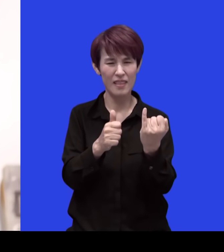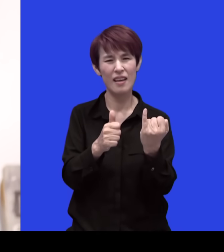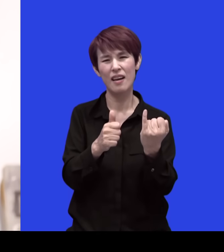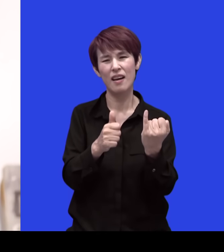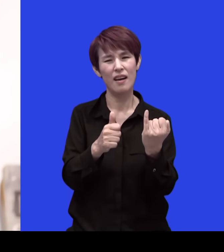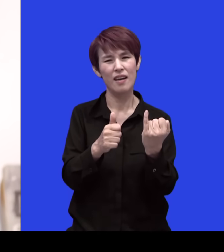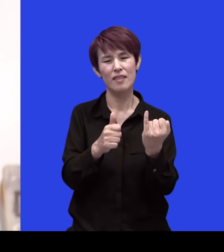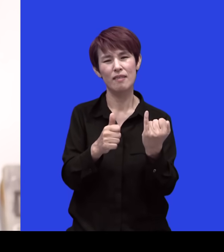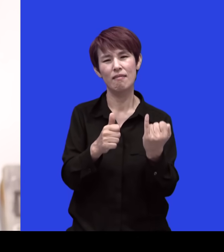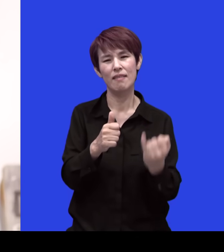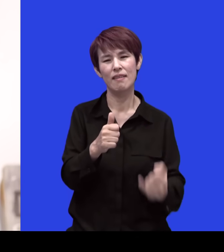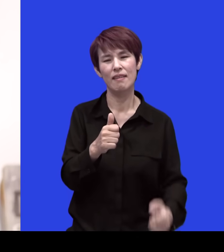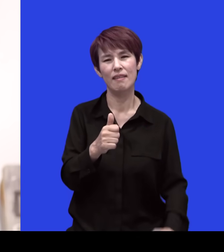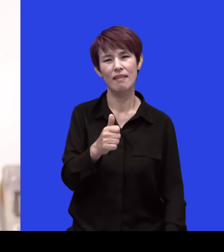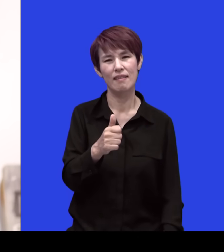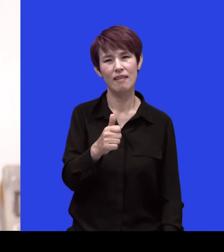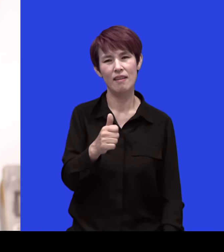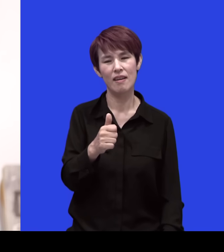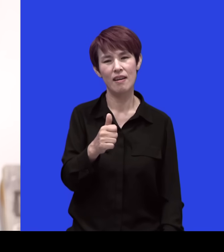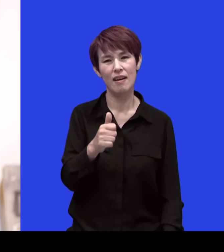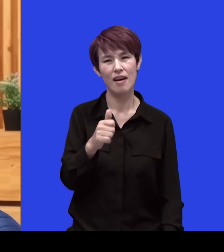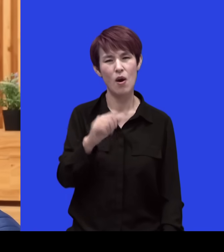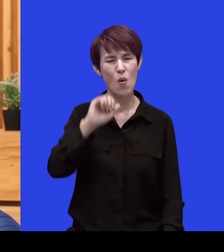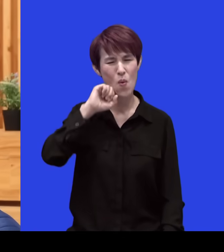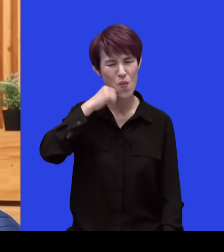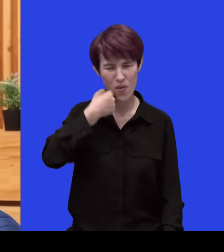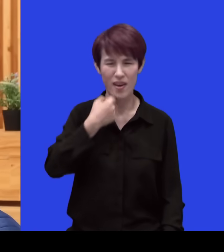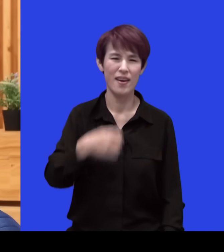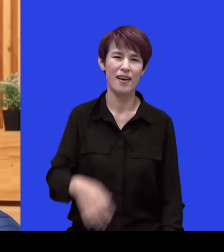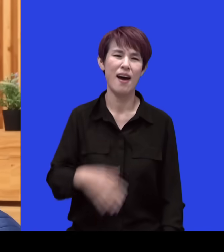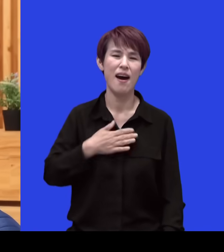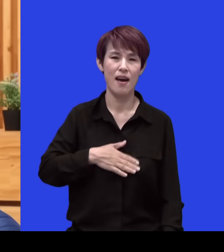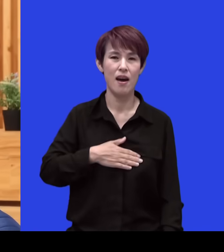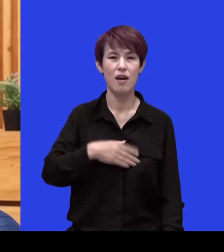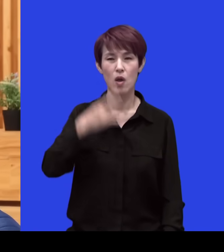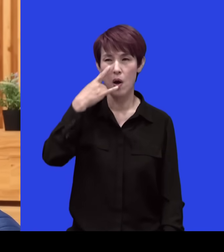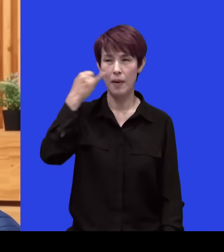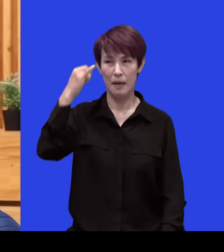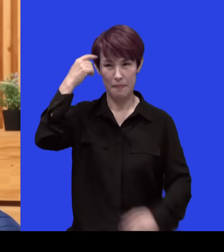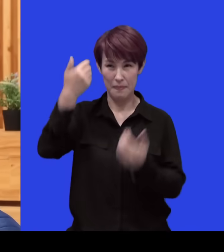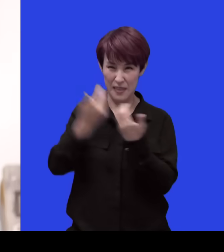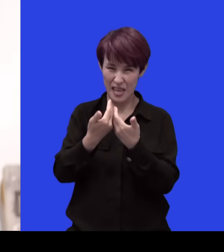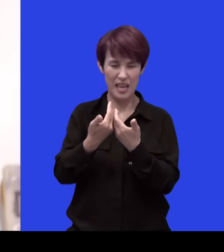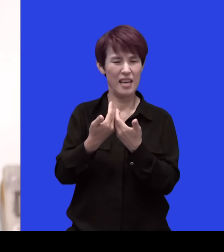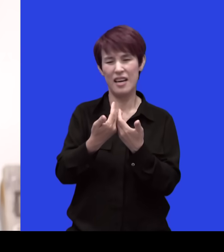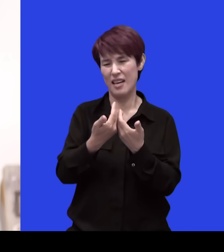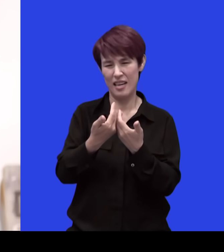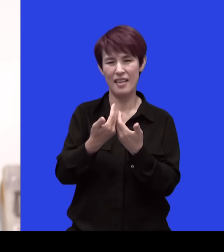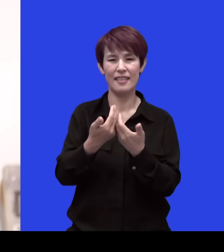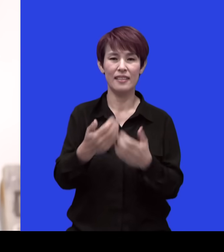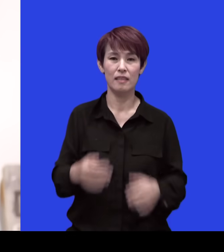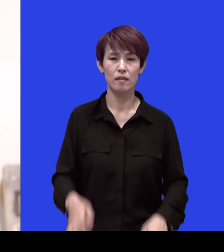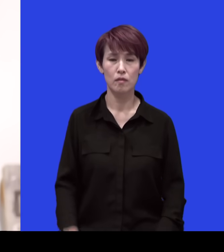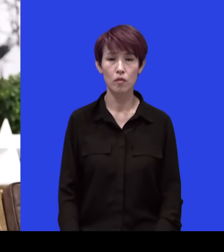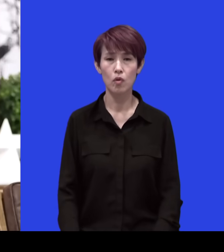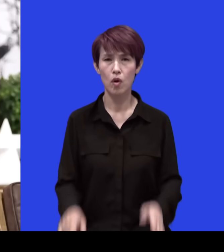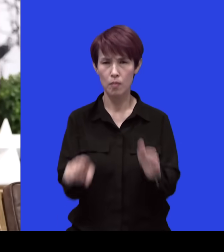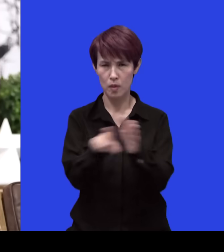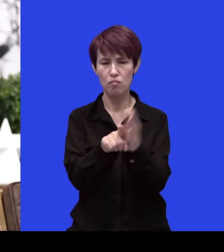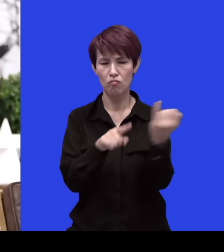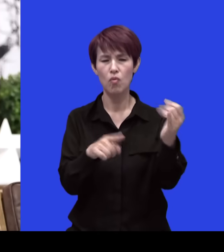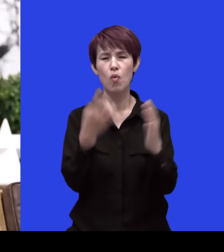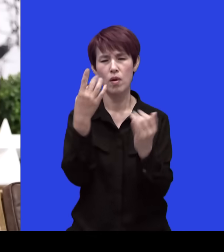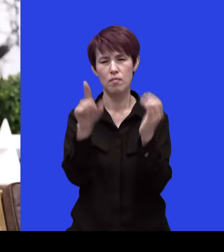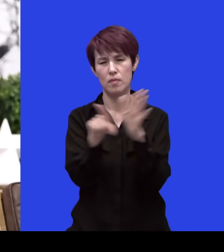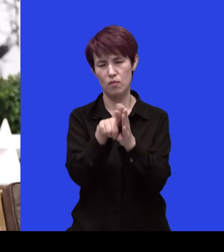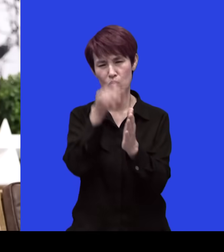꼭 그거 내가 해야 되느냐. 그렇죠, 그렇죠. 또 이제 엄마한테 받았던 거 이런 것 예, 때문에 어머니 반대라는 어머니 거지. 예. 이제 신앙은 저보다